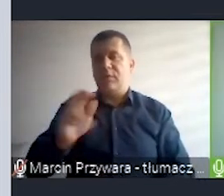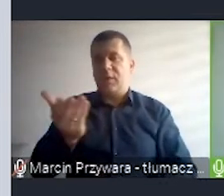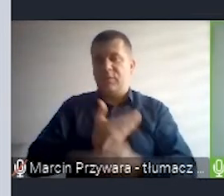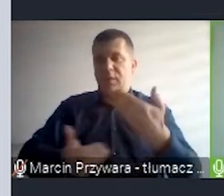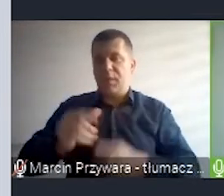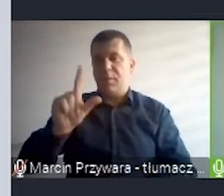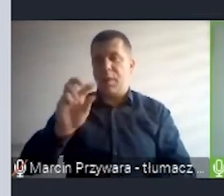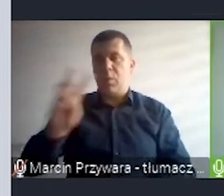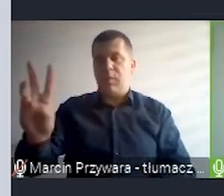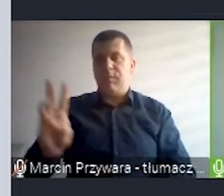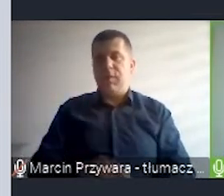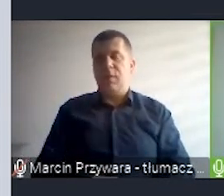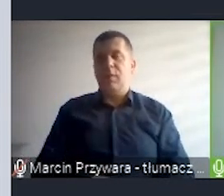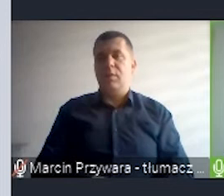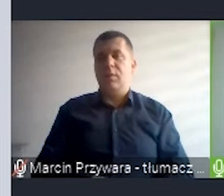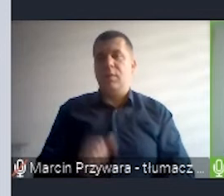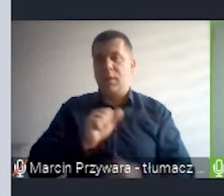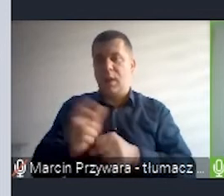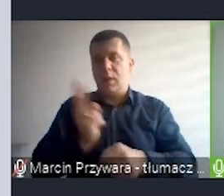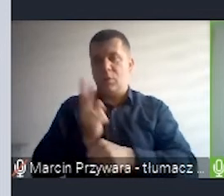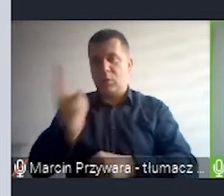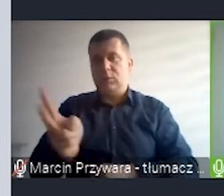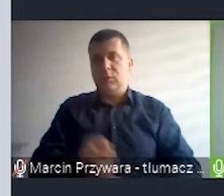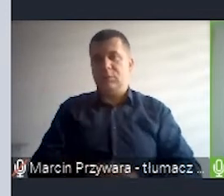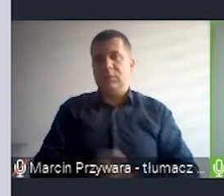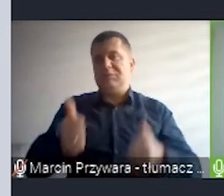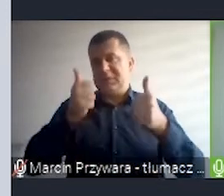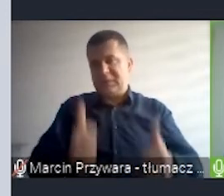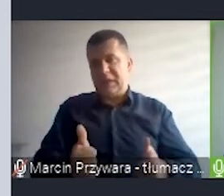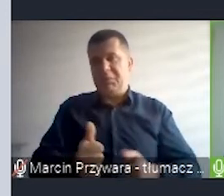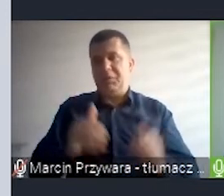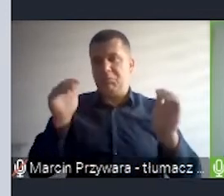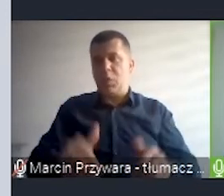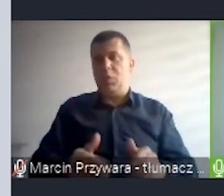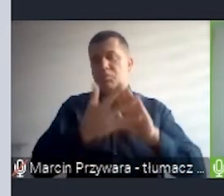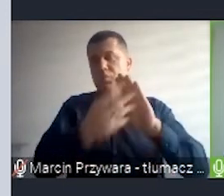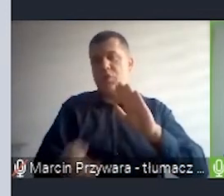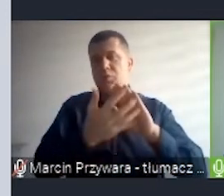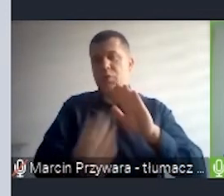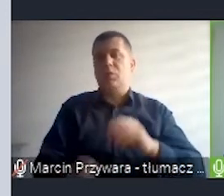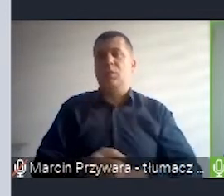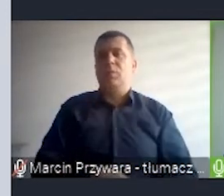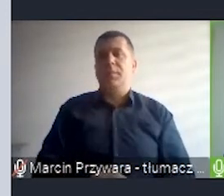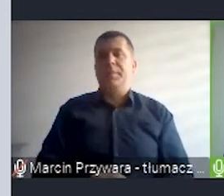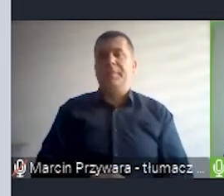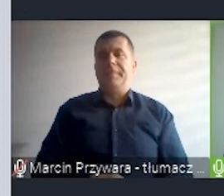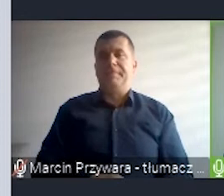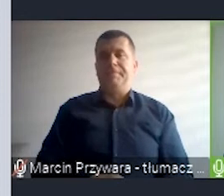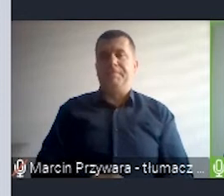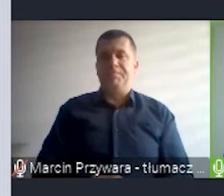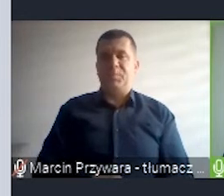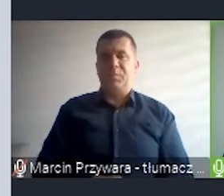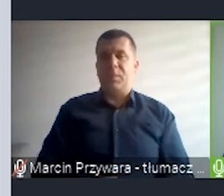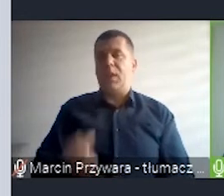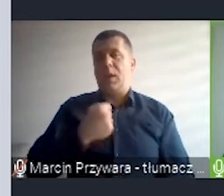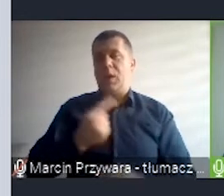plików jest dostępny, stabilny, więc można sobie pobrać, jeżeli Państwo sobie życzycie. A